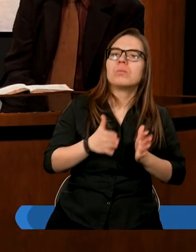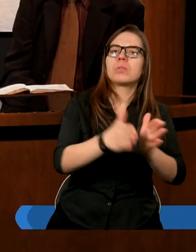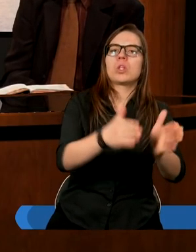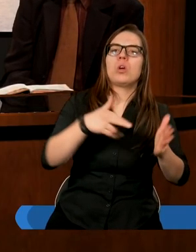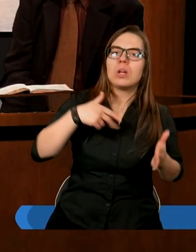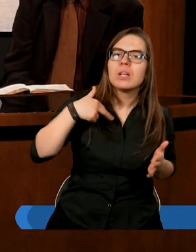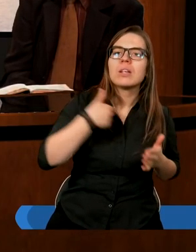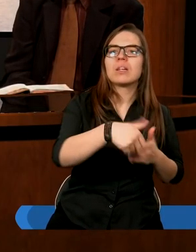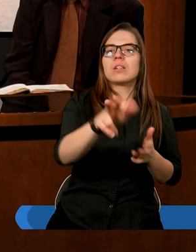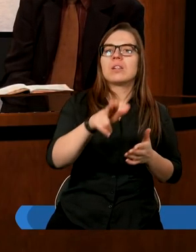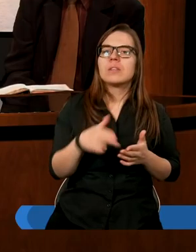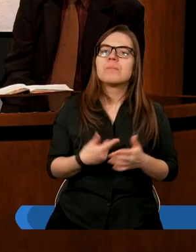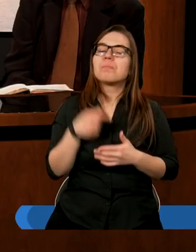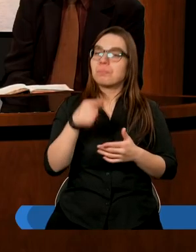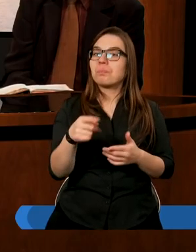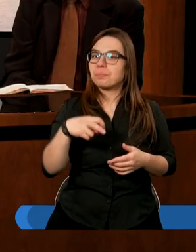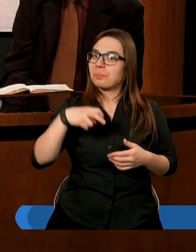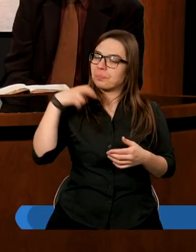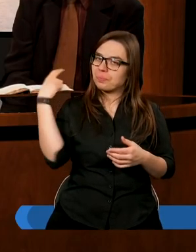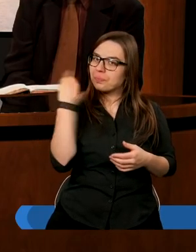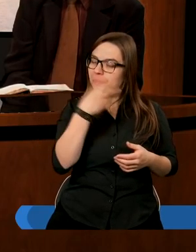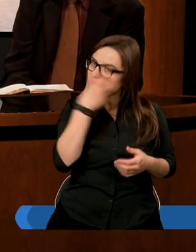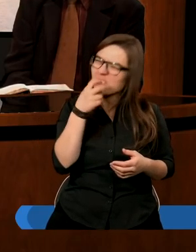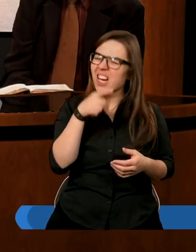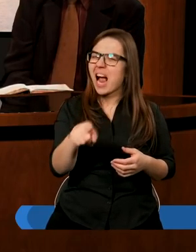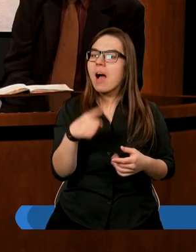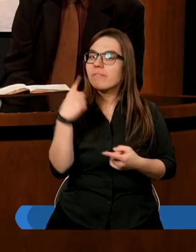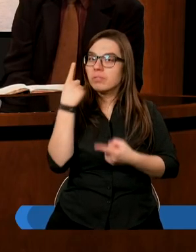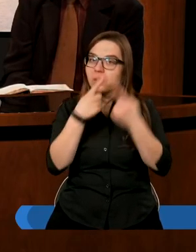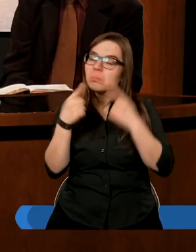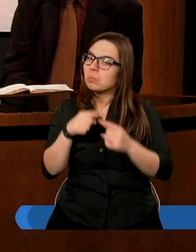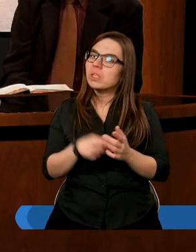zawsze ciekawiła mnie ta myśl,